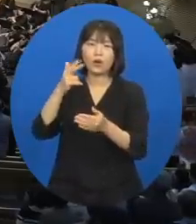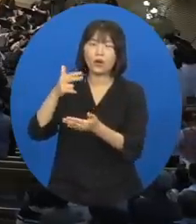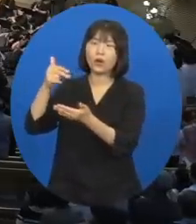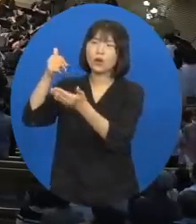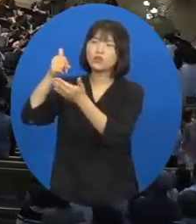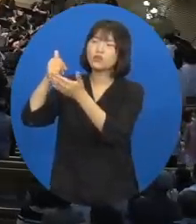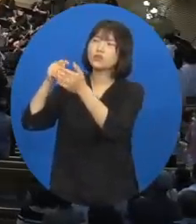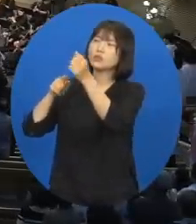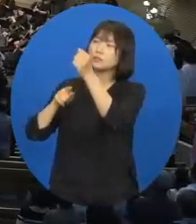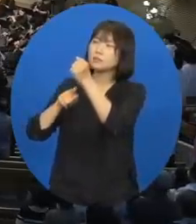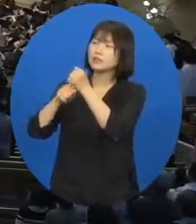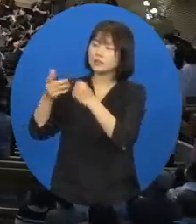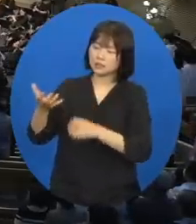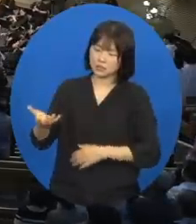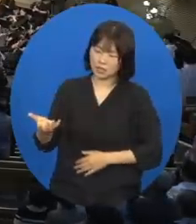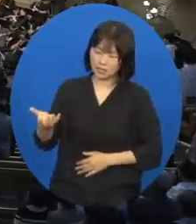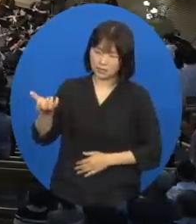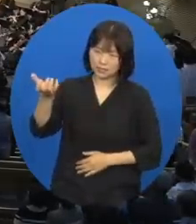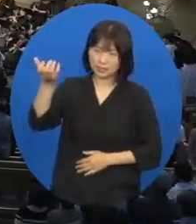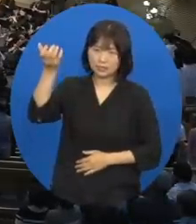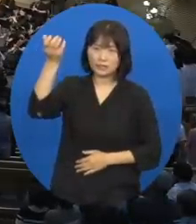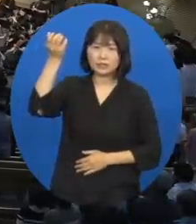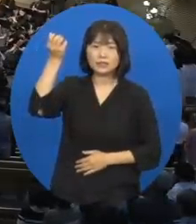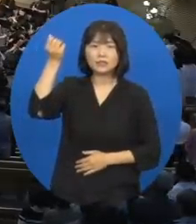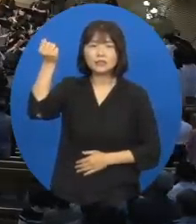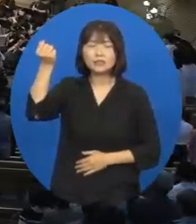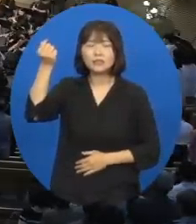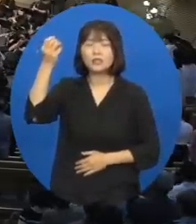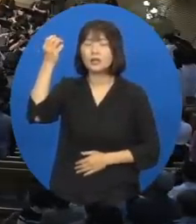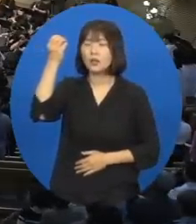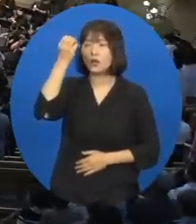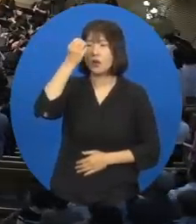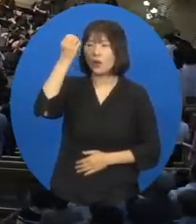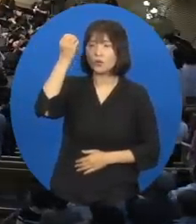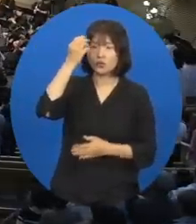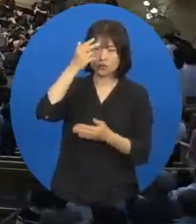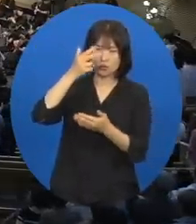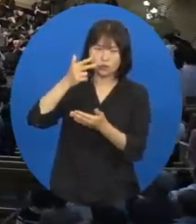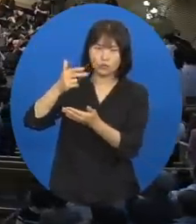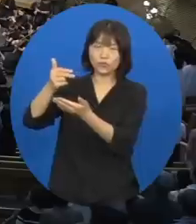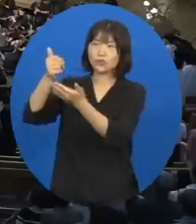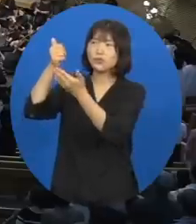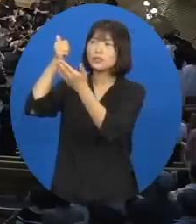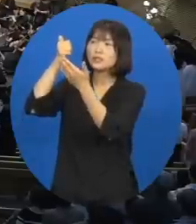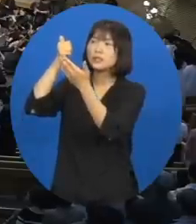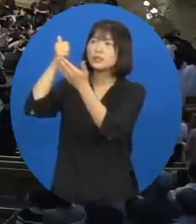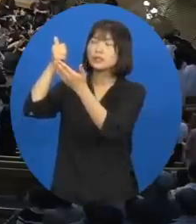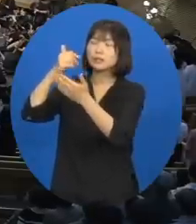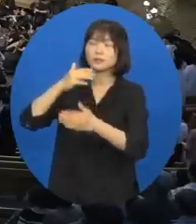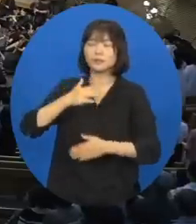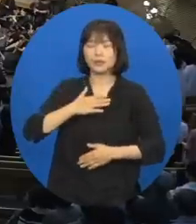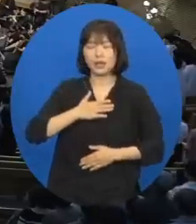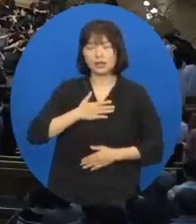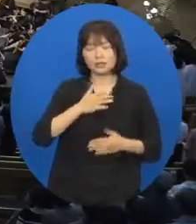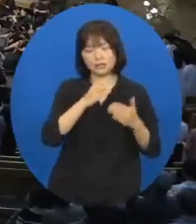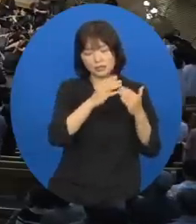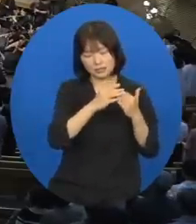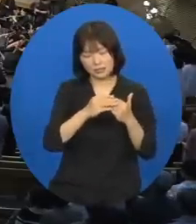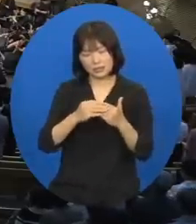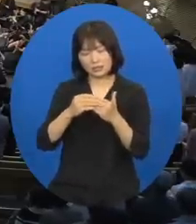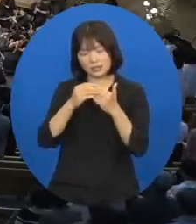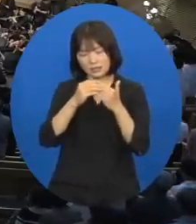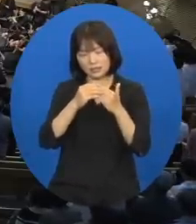것 주님 뜻에 있으니 오 주님